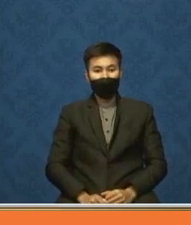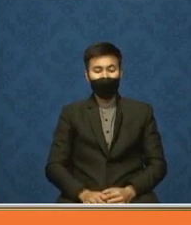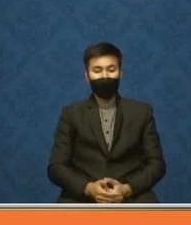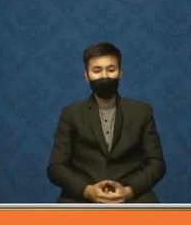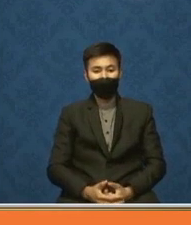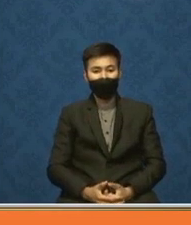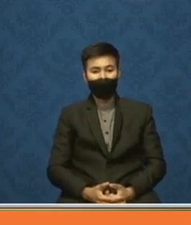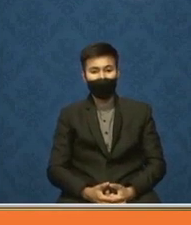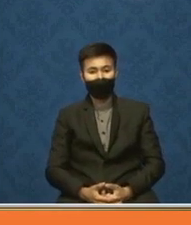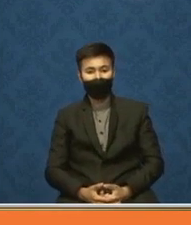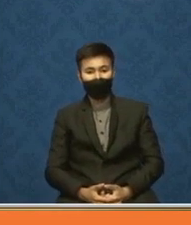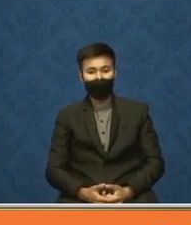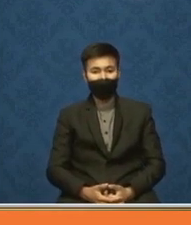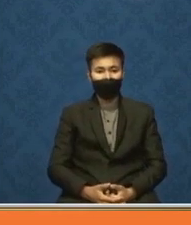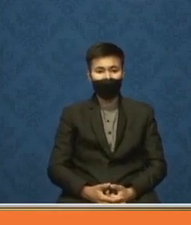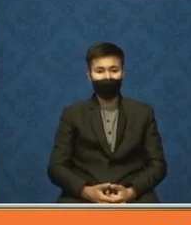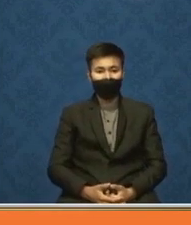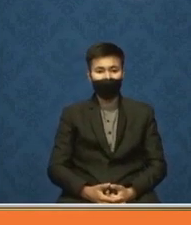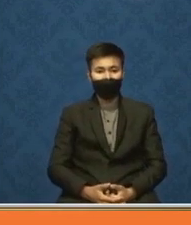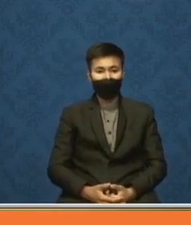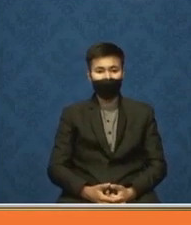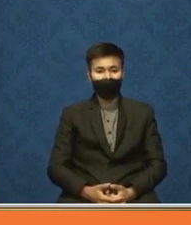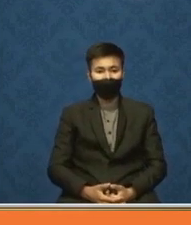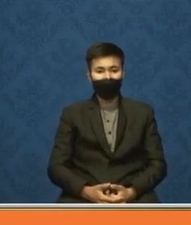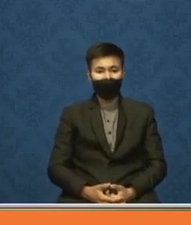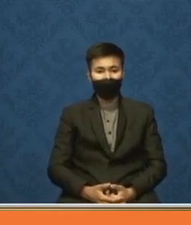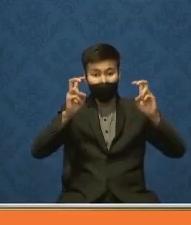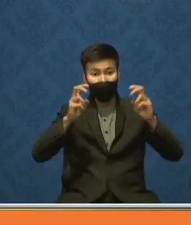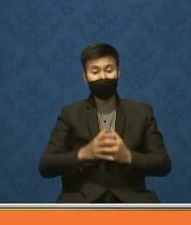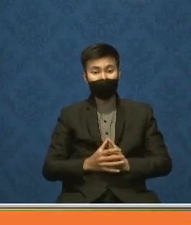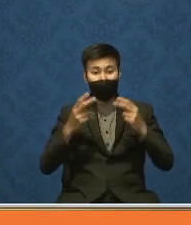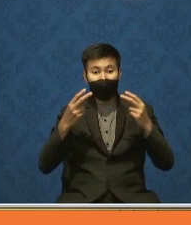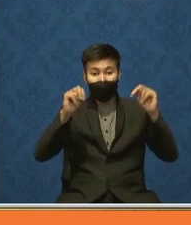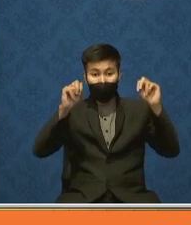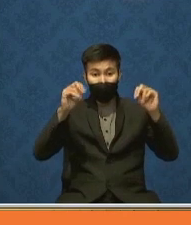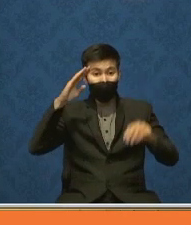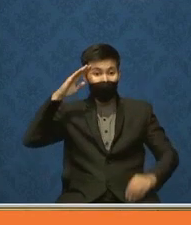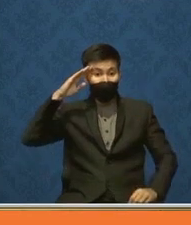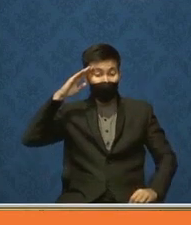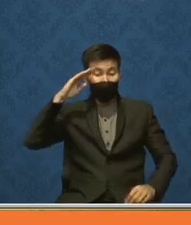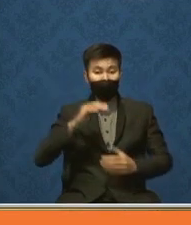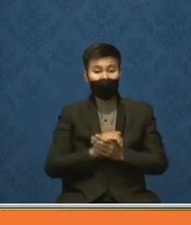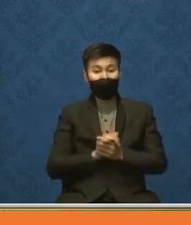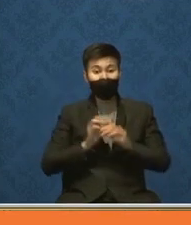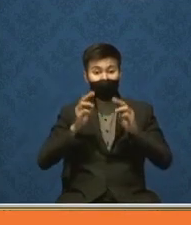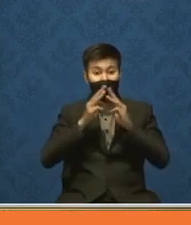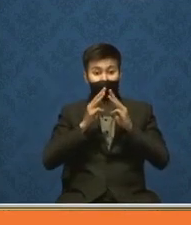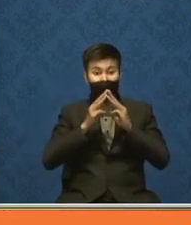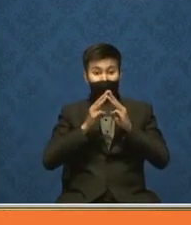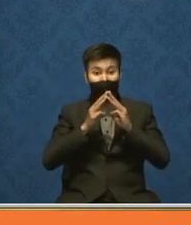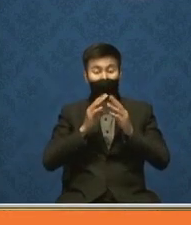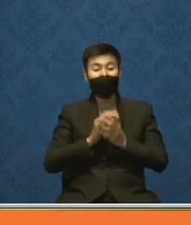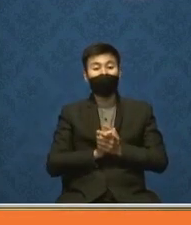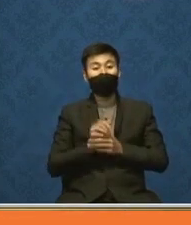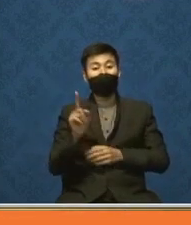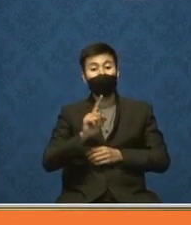ประเด็นถัดไปครับขอข้ามาดูที่สิ่งแวดล้อมบ้างครับนายกพลเอกประยุทธ์นะครับก็ไปสัญญากับชาวโลกไว้สวยหรูในเว